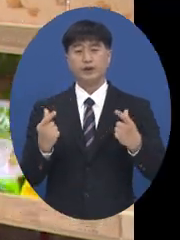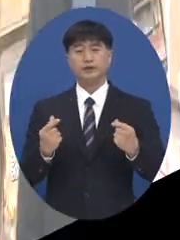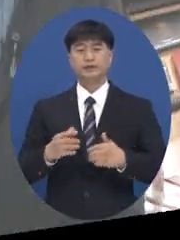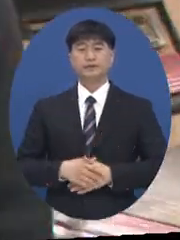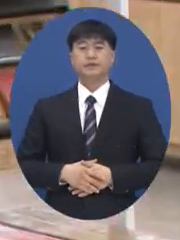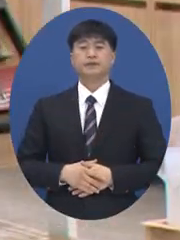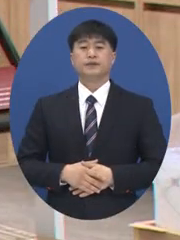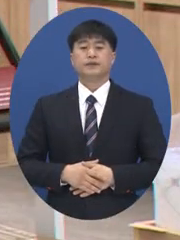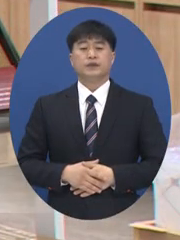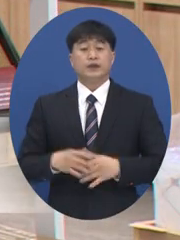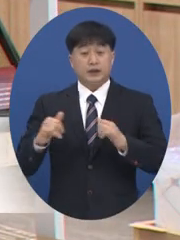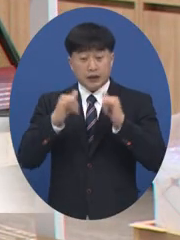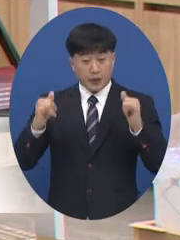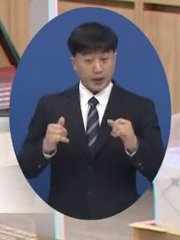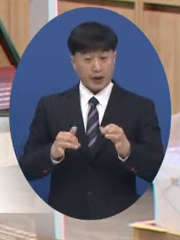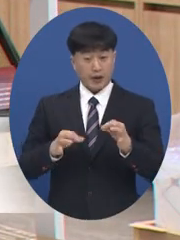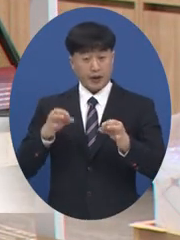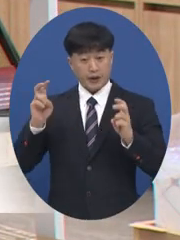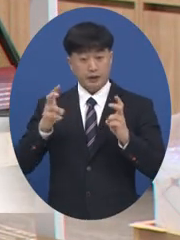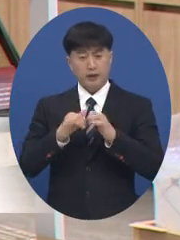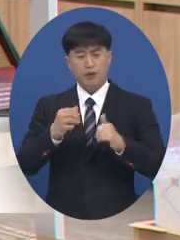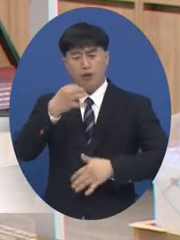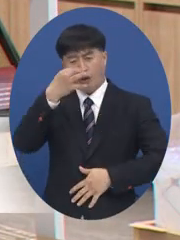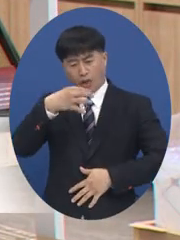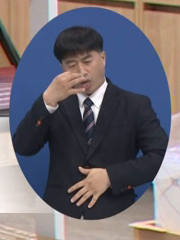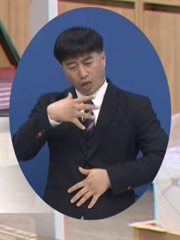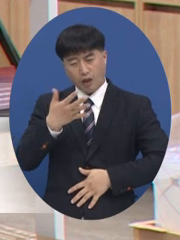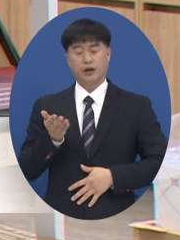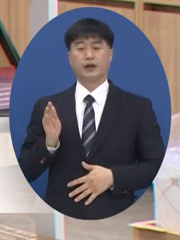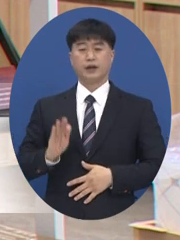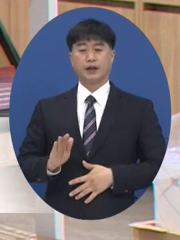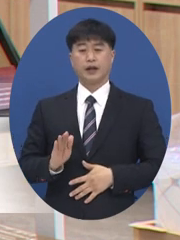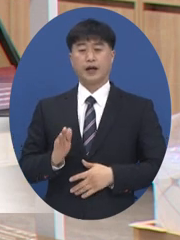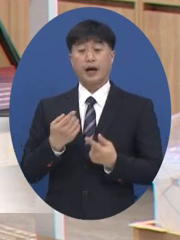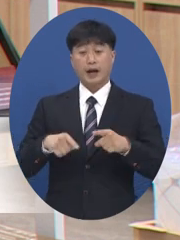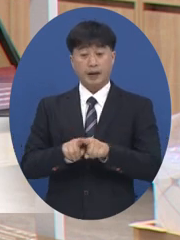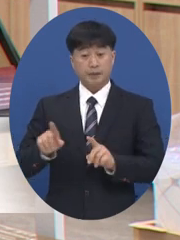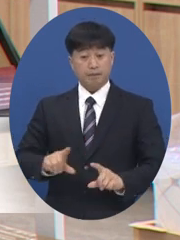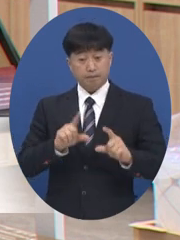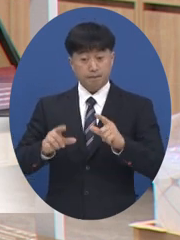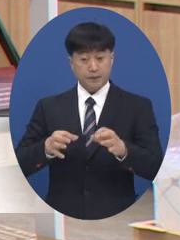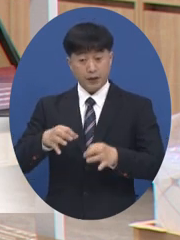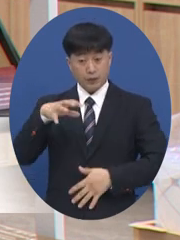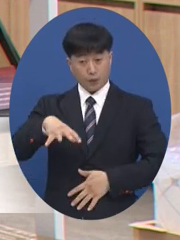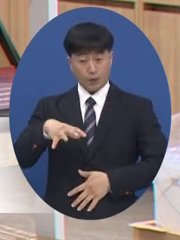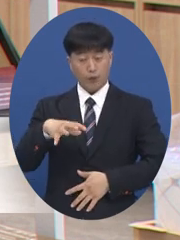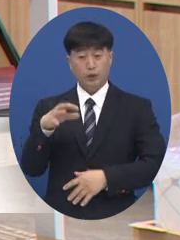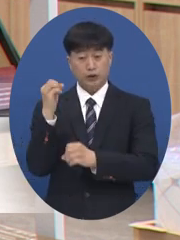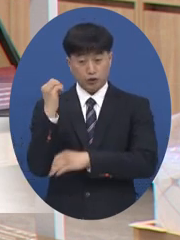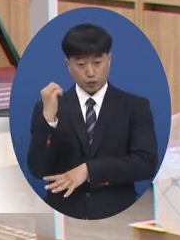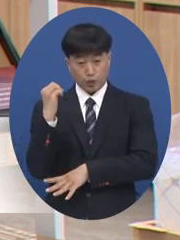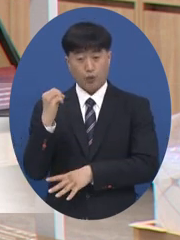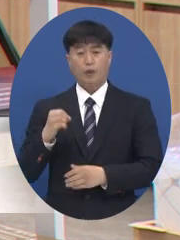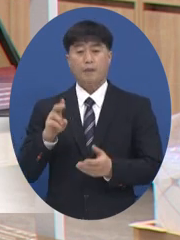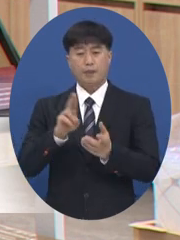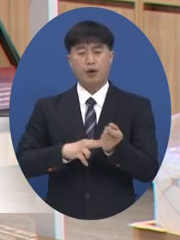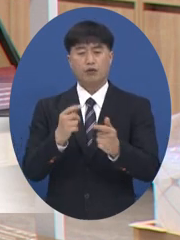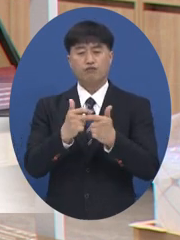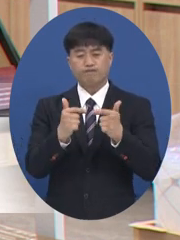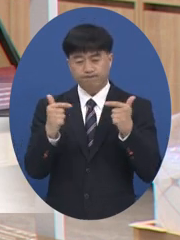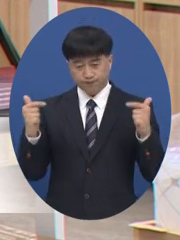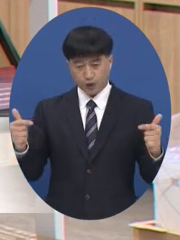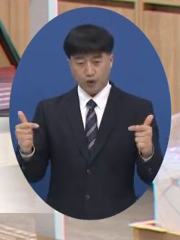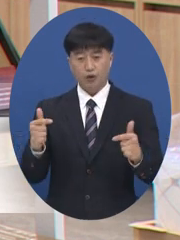좋겠습니다 해적 기업인들 힘들었는데 그 동안 이 상생 # 을 기점으로 해서 팔로 도 좀 더